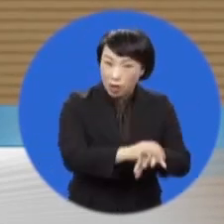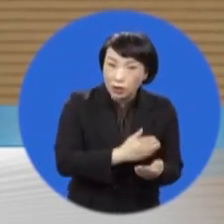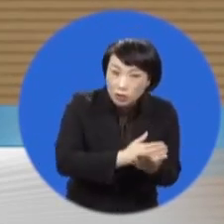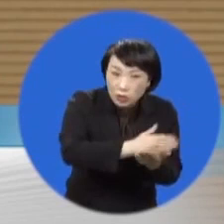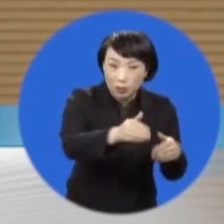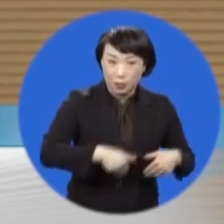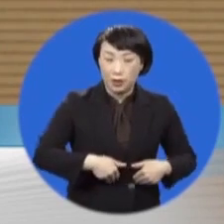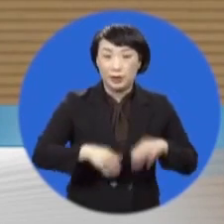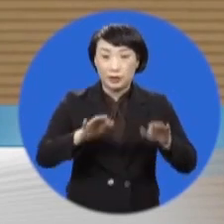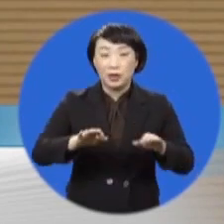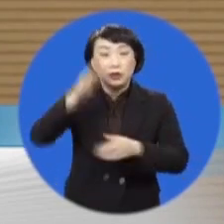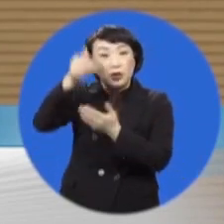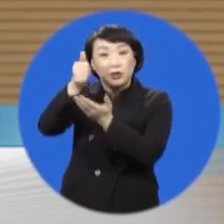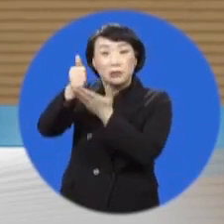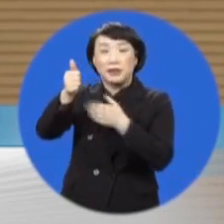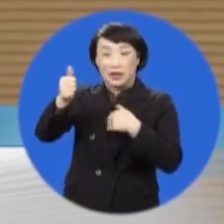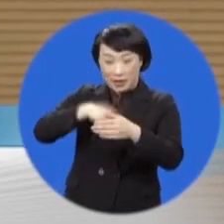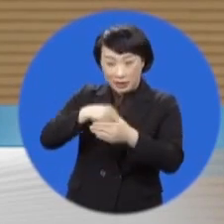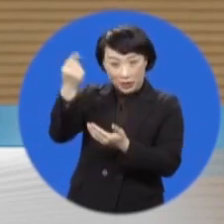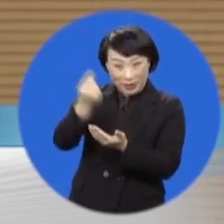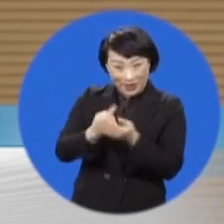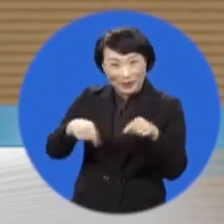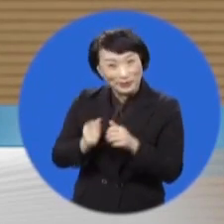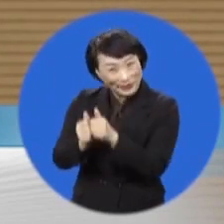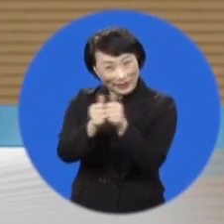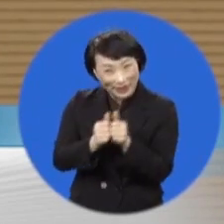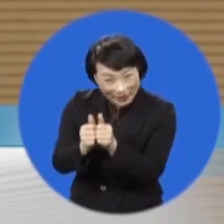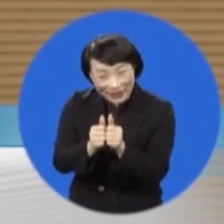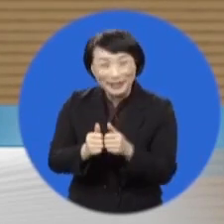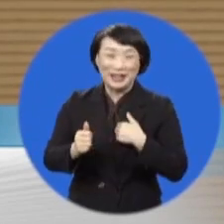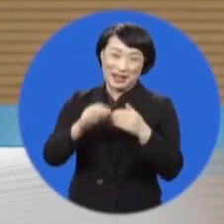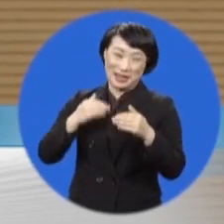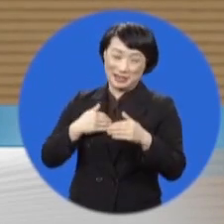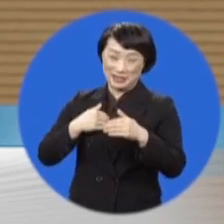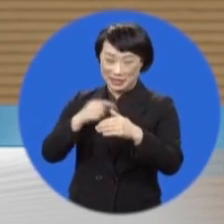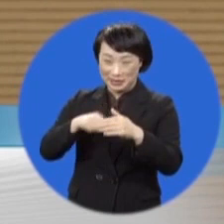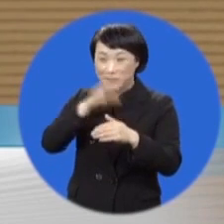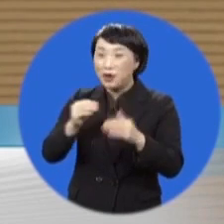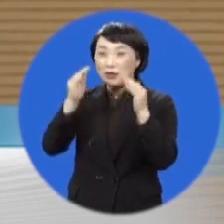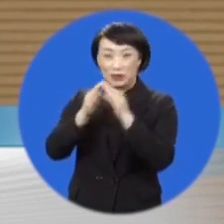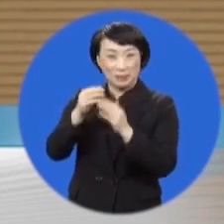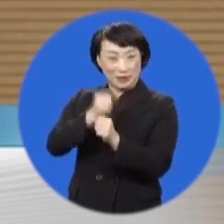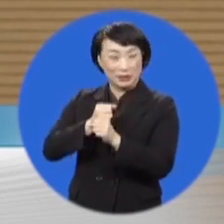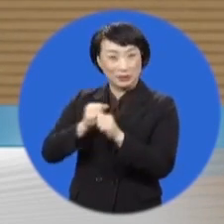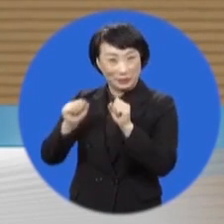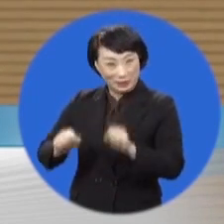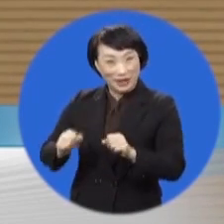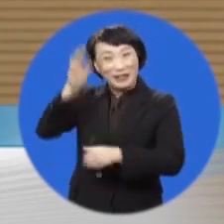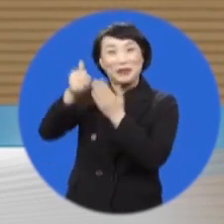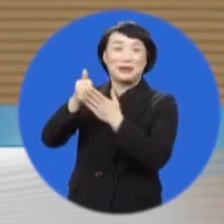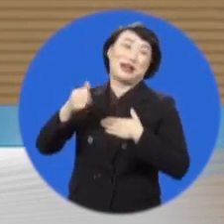바로 성령 하나님 인데 안해요 좀 존 삼고 계셔서 에 가나의